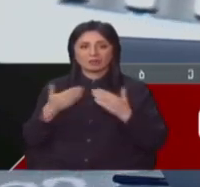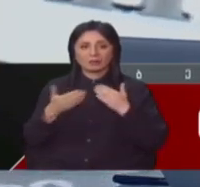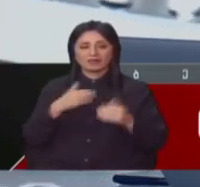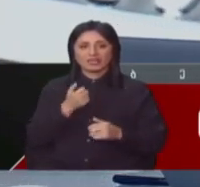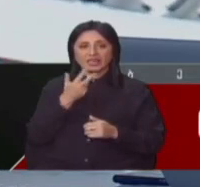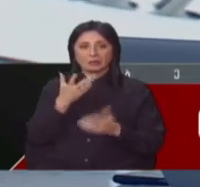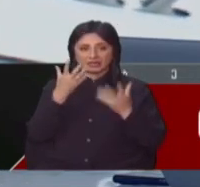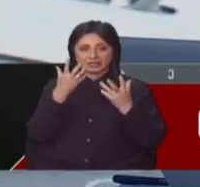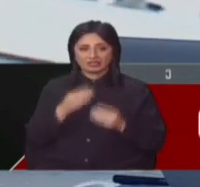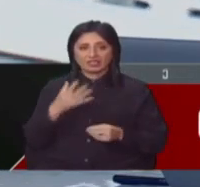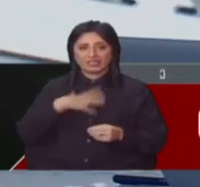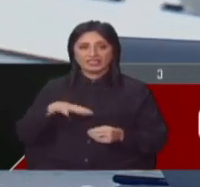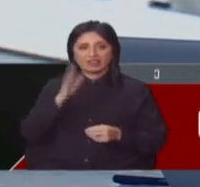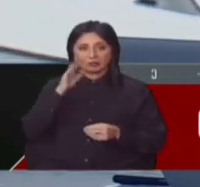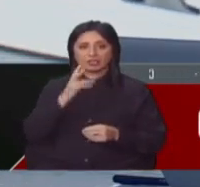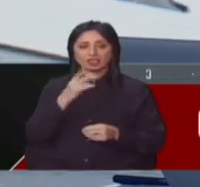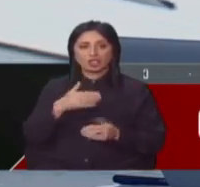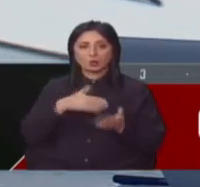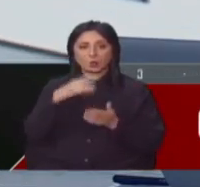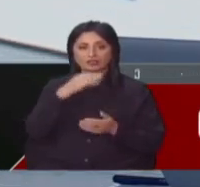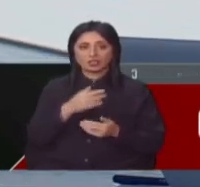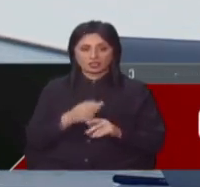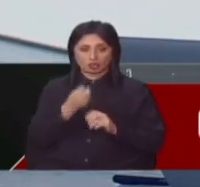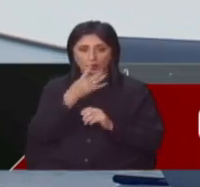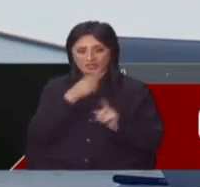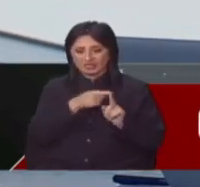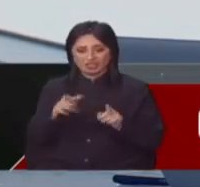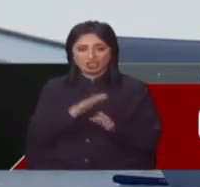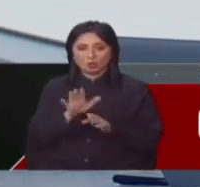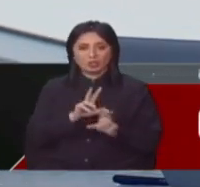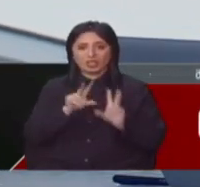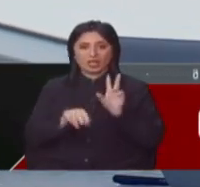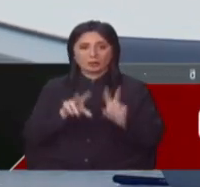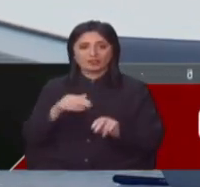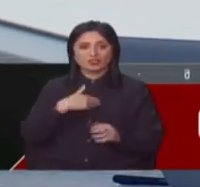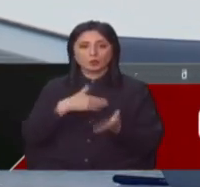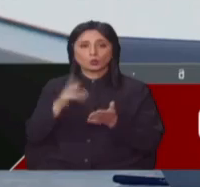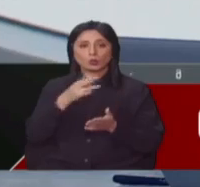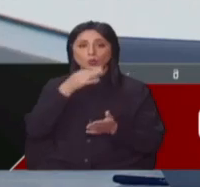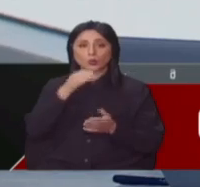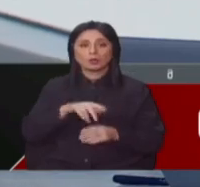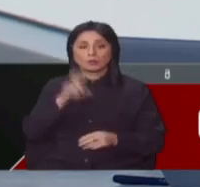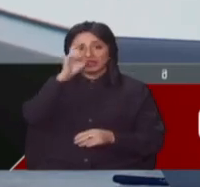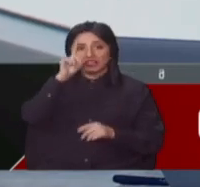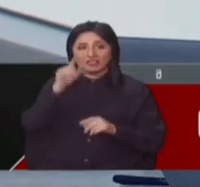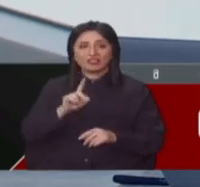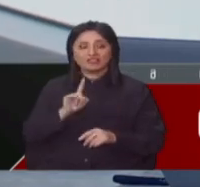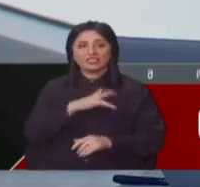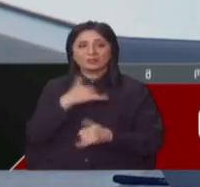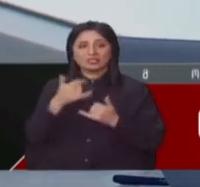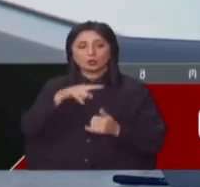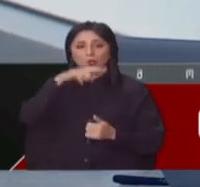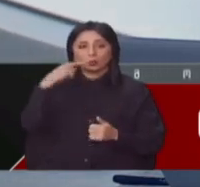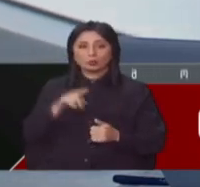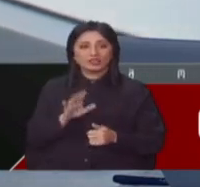მიმართავს რამდენიმე დღეში. საქართველოს ექნება შანსი უარი უთხრას ბოლო 12 წლის შეუსრულებელ დაპირებებს. ჩვენ უარი უნდა უთხრათ მთავრობას, რომელიც ემსახურება